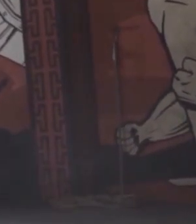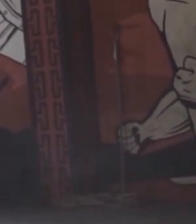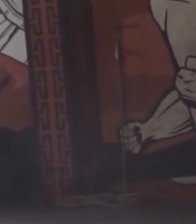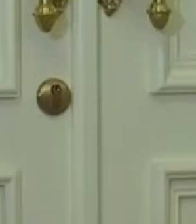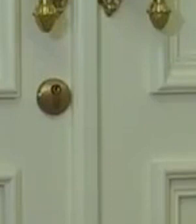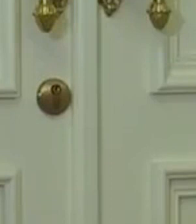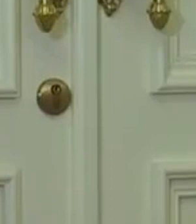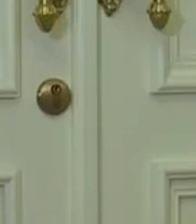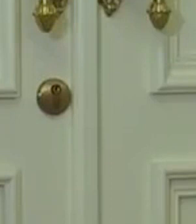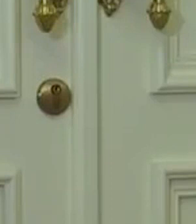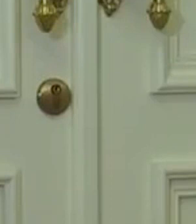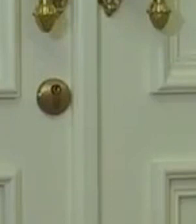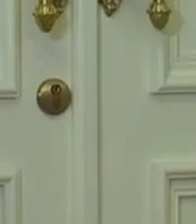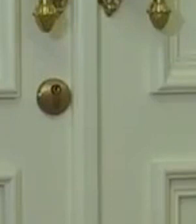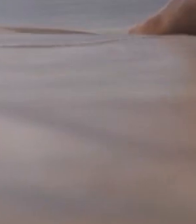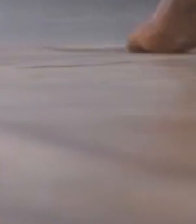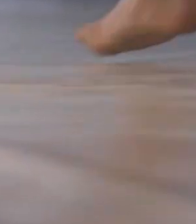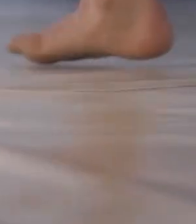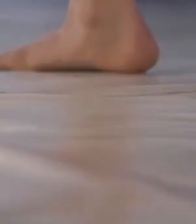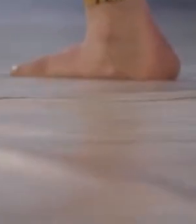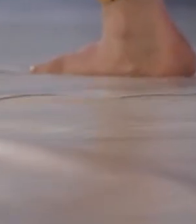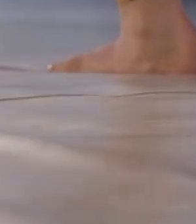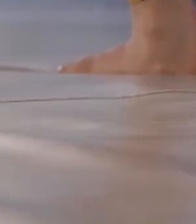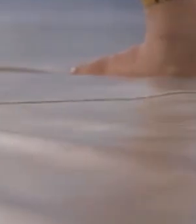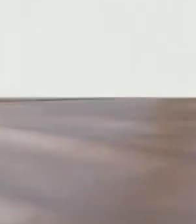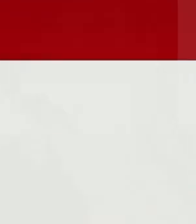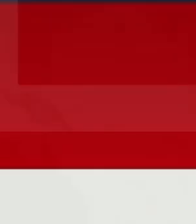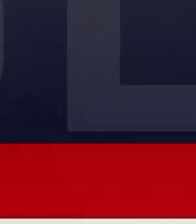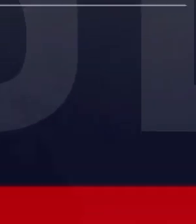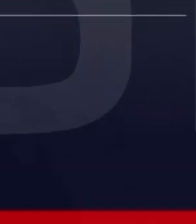հետ։ Կարող եմ ռինգ դուրս գալ նույնիսկ վաղը։